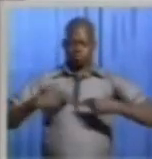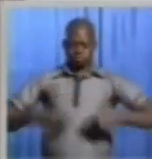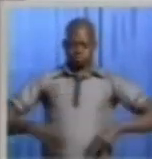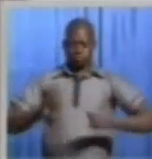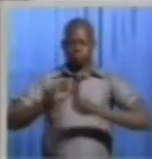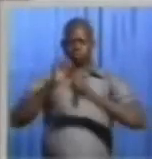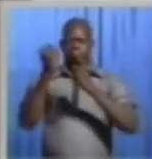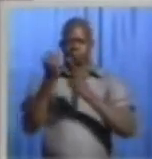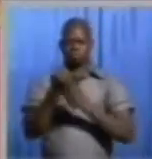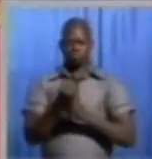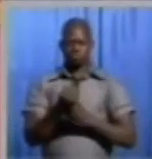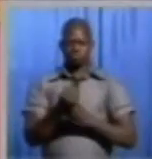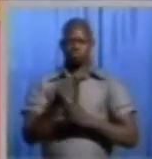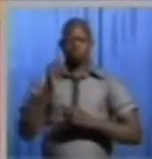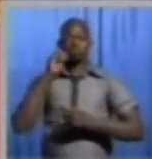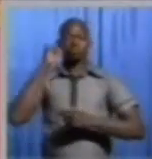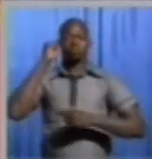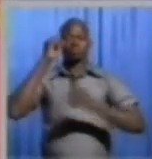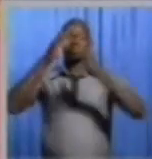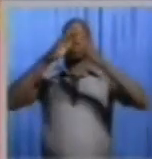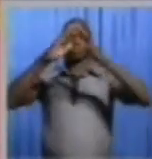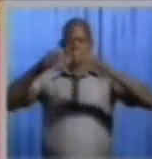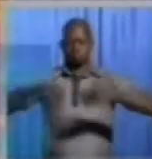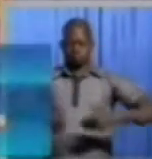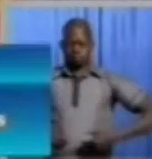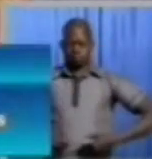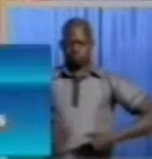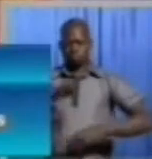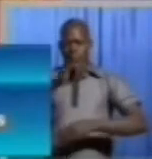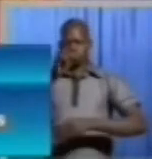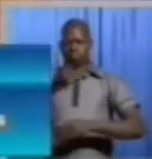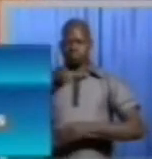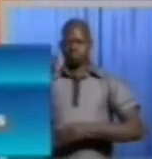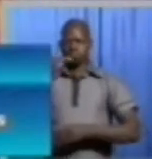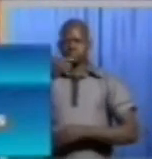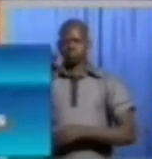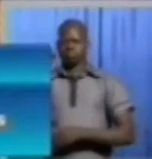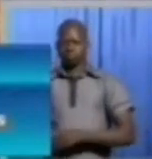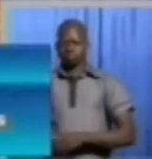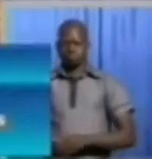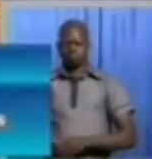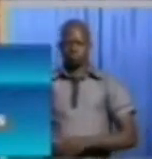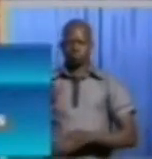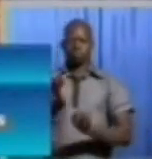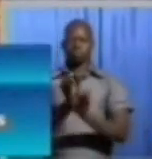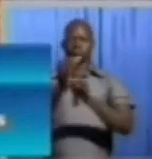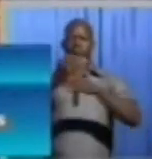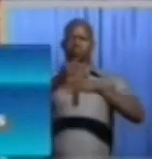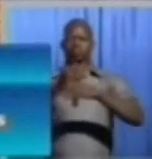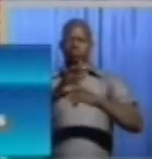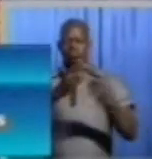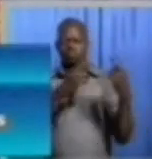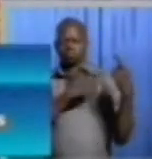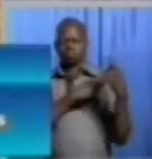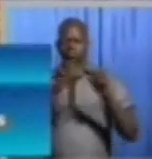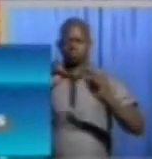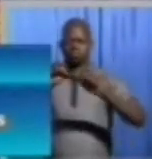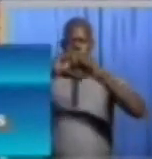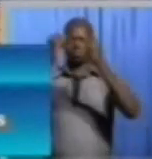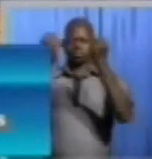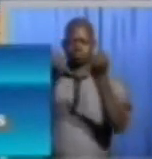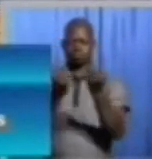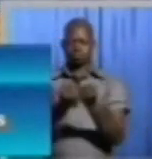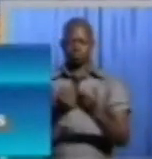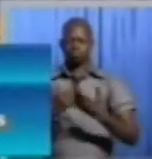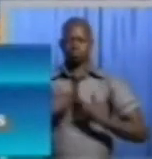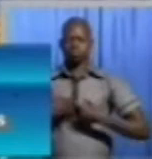sociale ». Hier, à la maison des jeunes de Zorna, nous avons eu à former les responsables de notre association. Nous avons